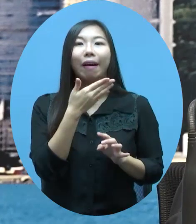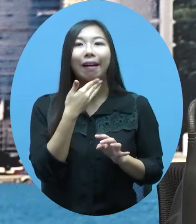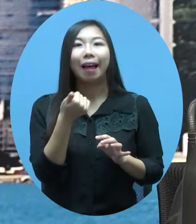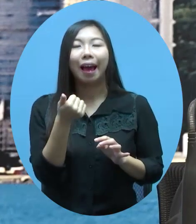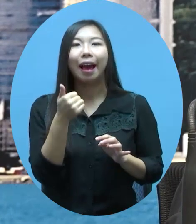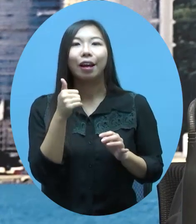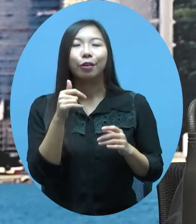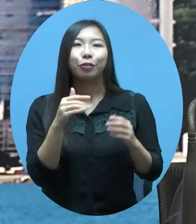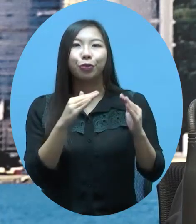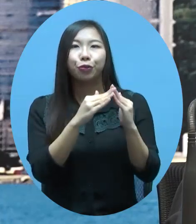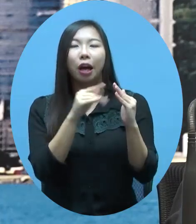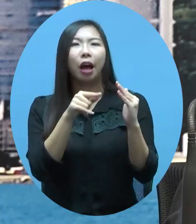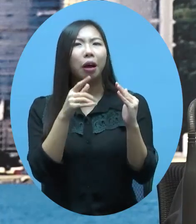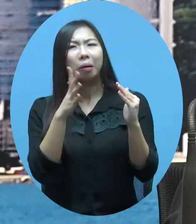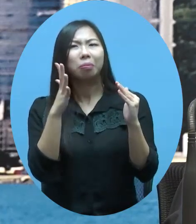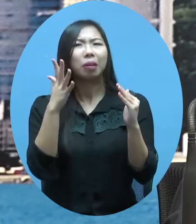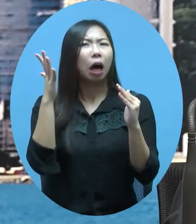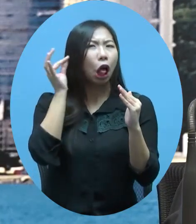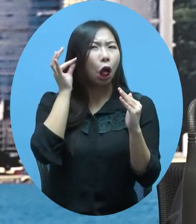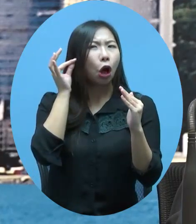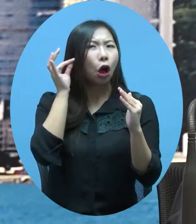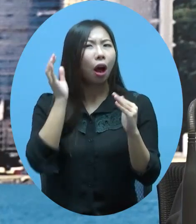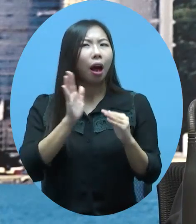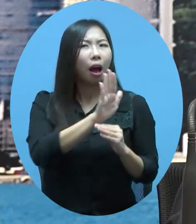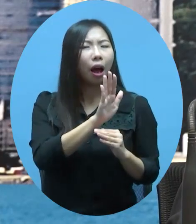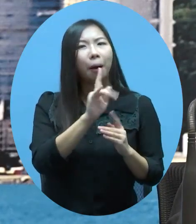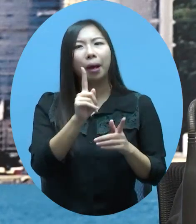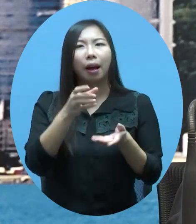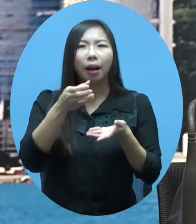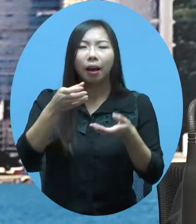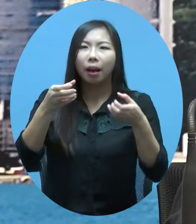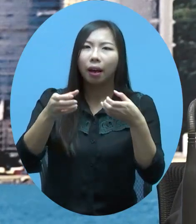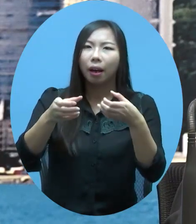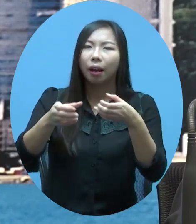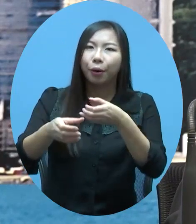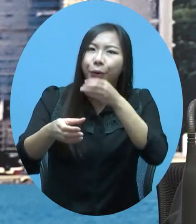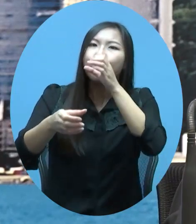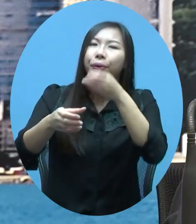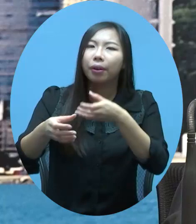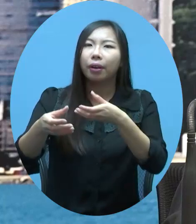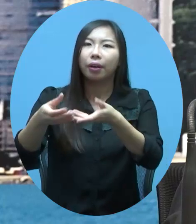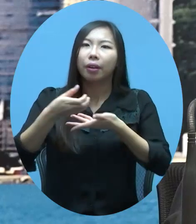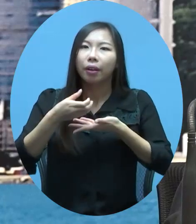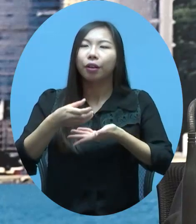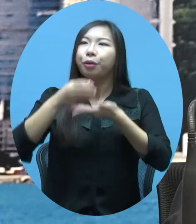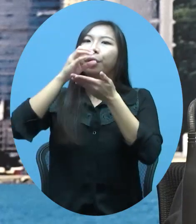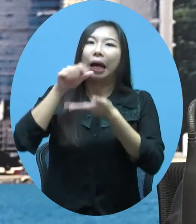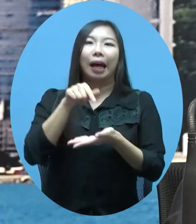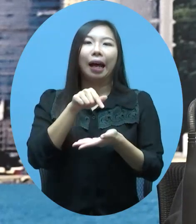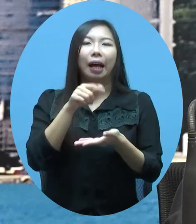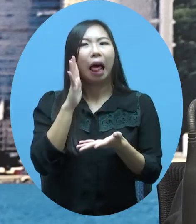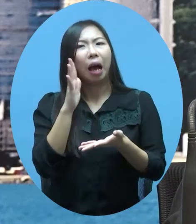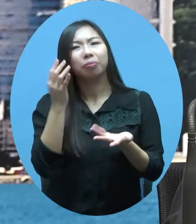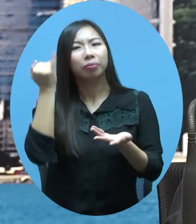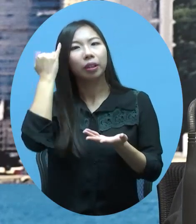家嗰度，唔知女家定男家啦嚇。就是喝茶的，即是斟茶那些，然後跟住呢就去了柏惠